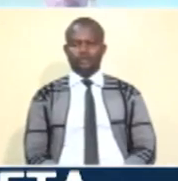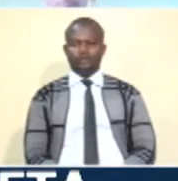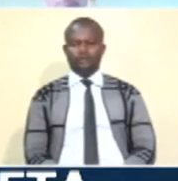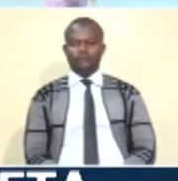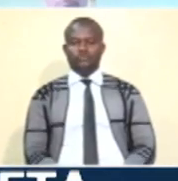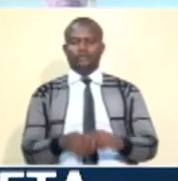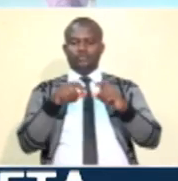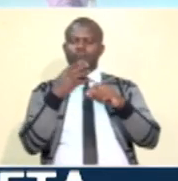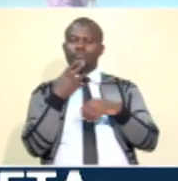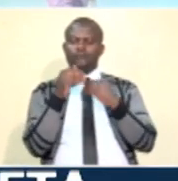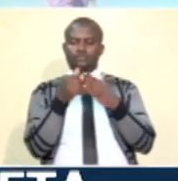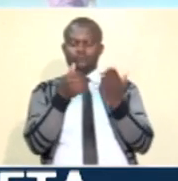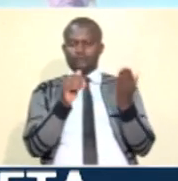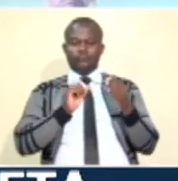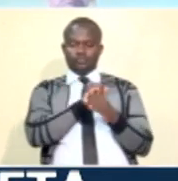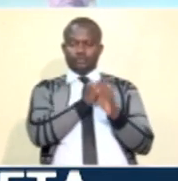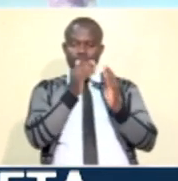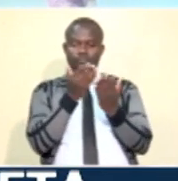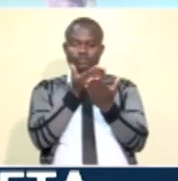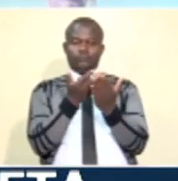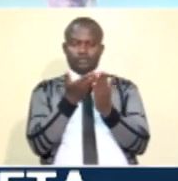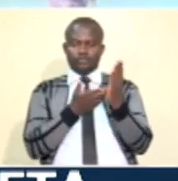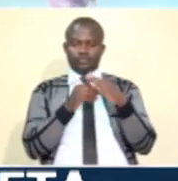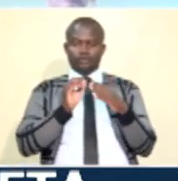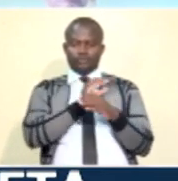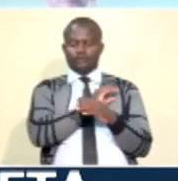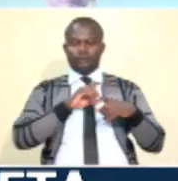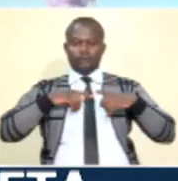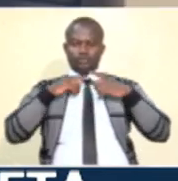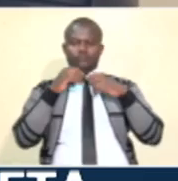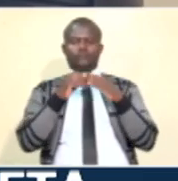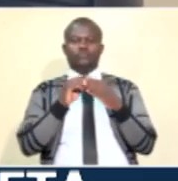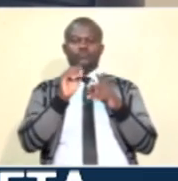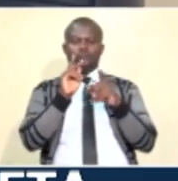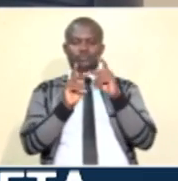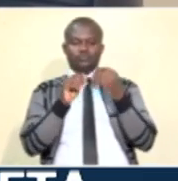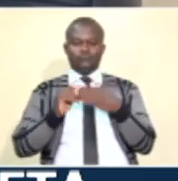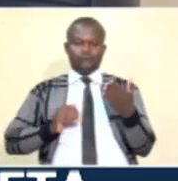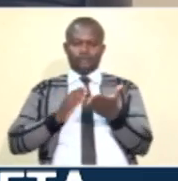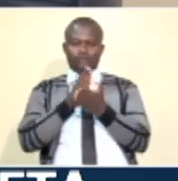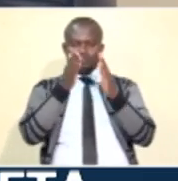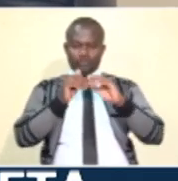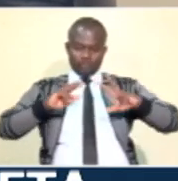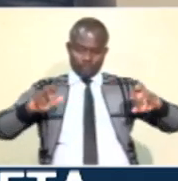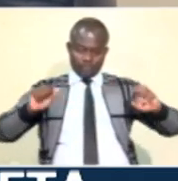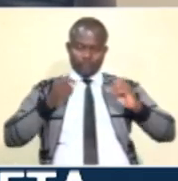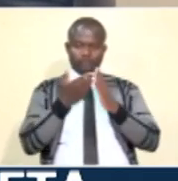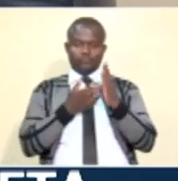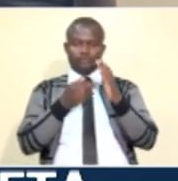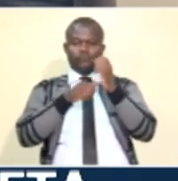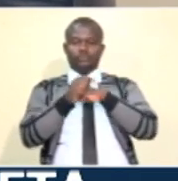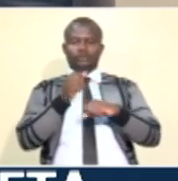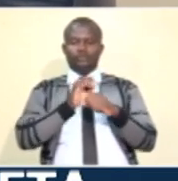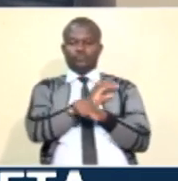Ku gicamunsi cyo kuri uyu wa kane nibwo Sena yagejejweho raporo ya Komisiyo y'imibereho y'abaturage n'uburenganzira bwa muntu ku isuzuma rya raporo y'ibikorwa bya